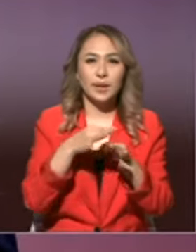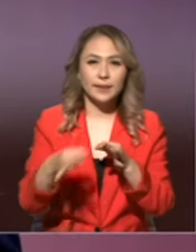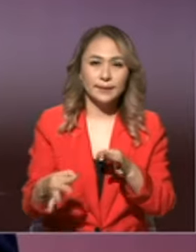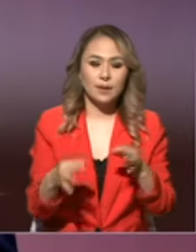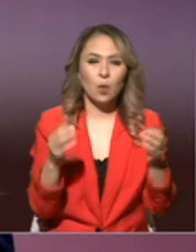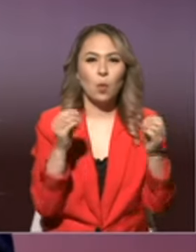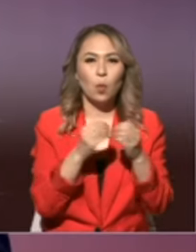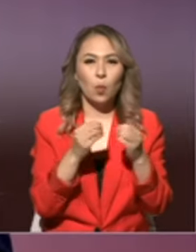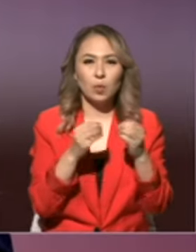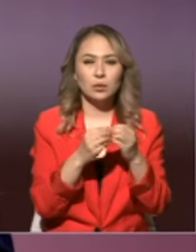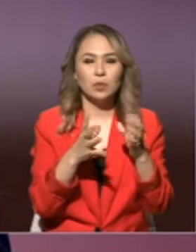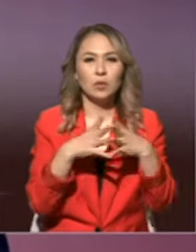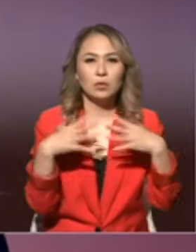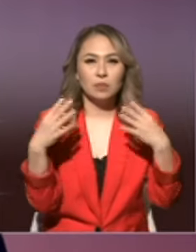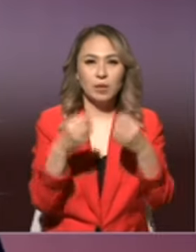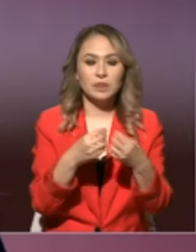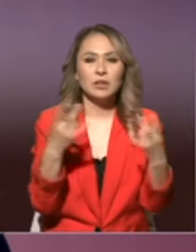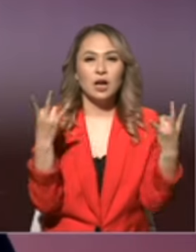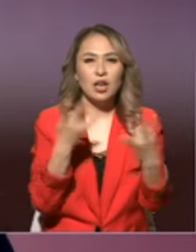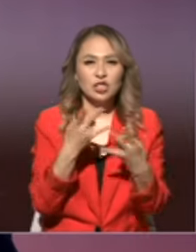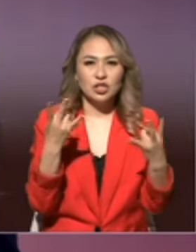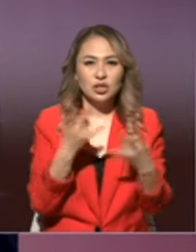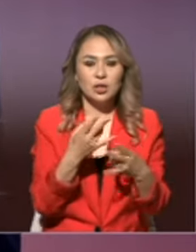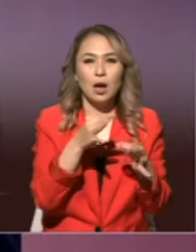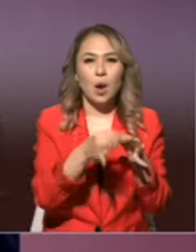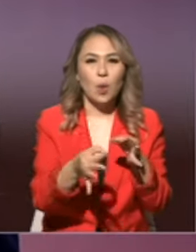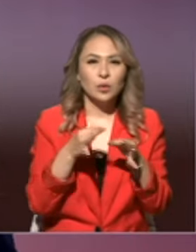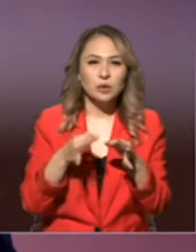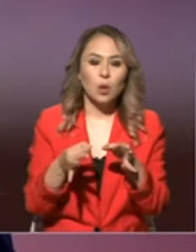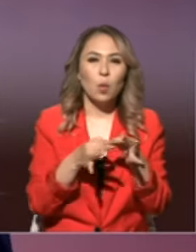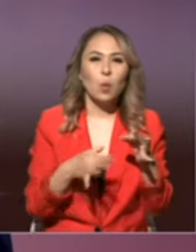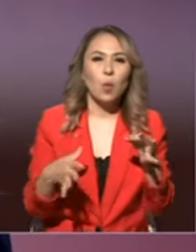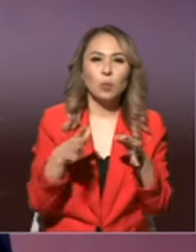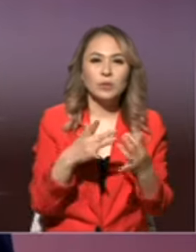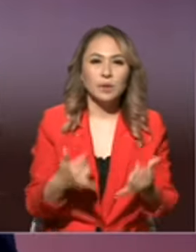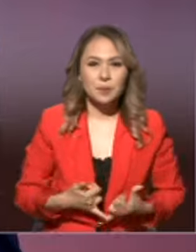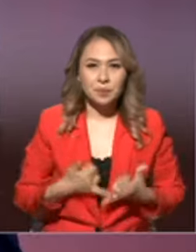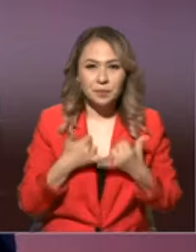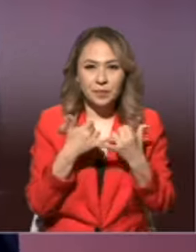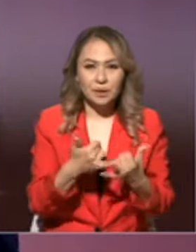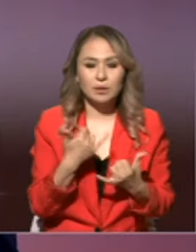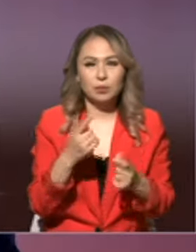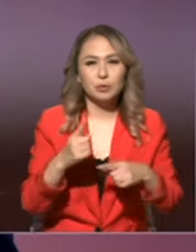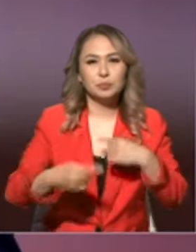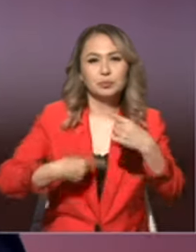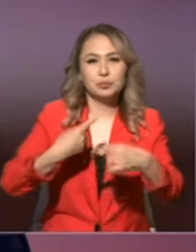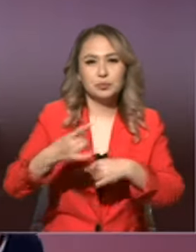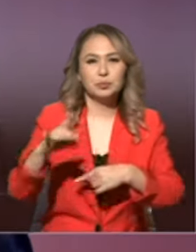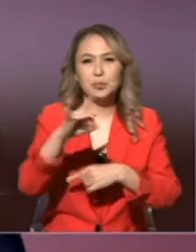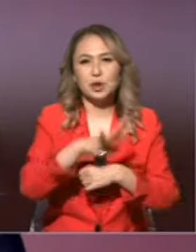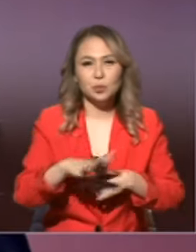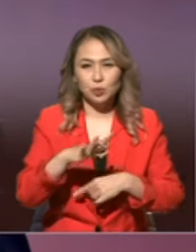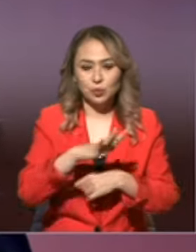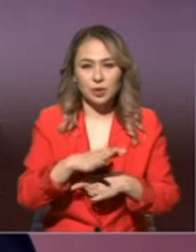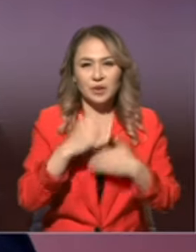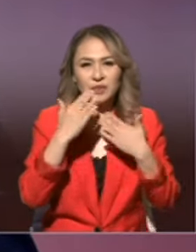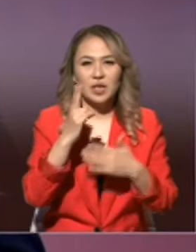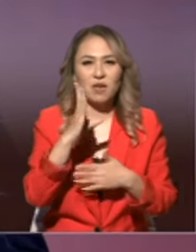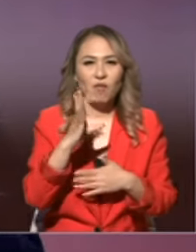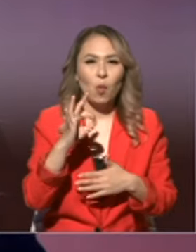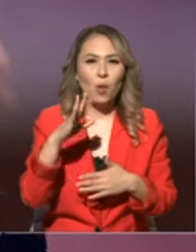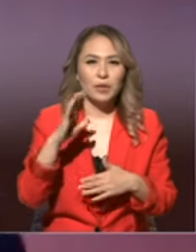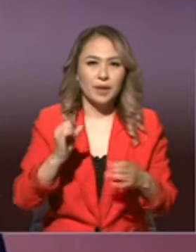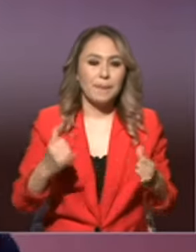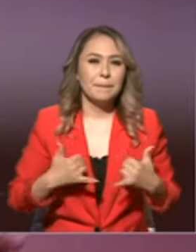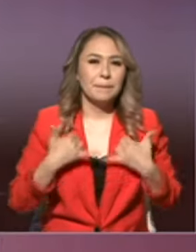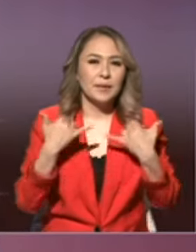10 отбасы қажет. Яғни соны аудан облысқа береді, облыс республикаға береді. Солай квота қалыптасады. Яғни бұл жерде керісінше